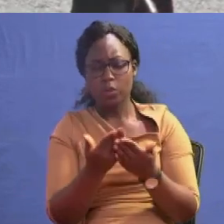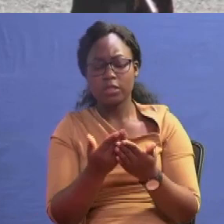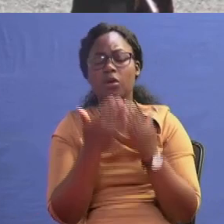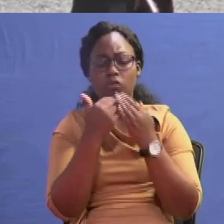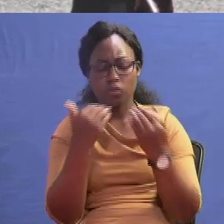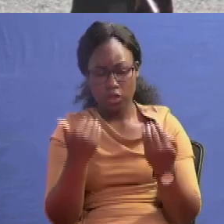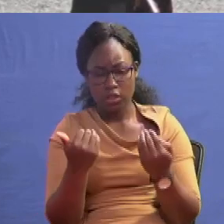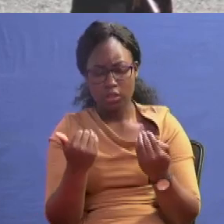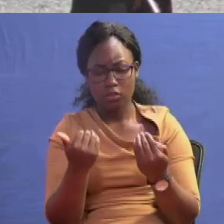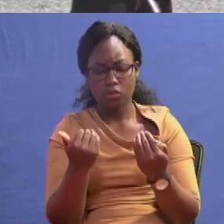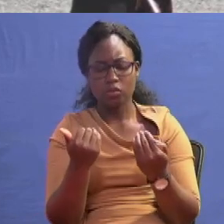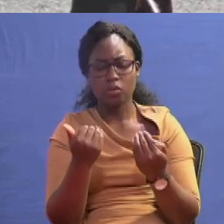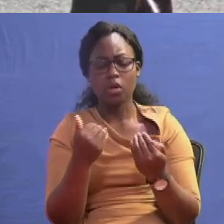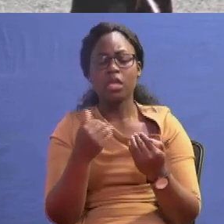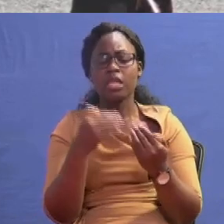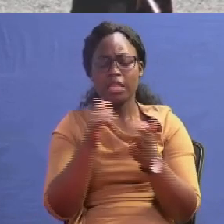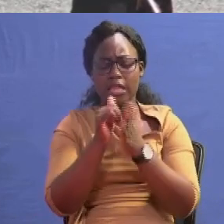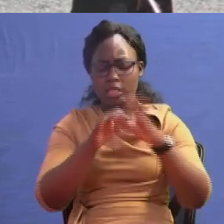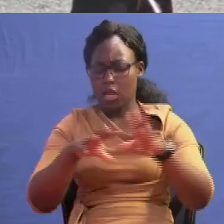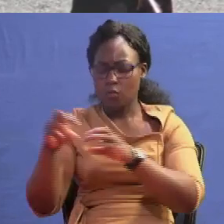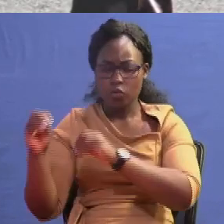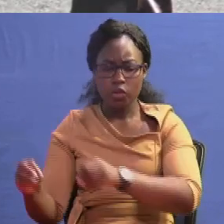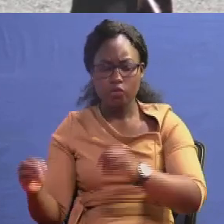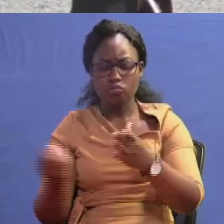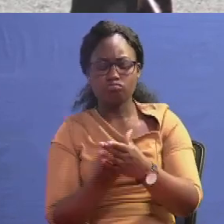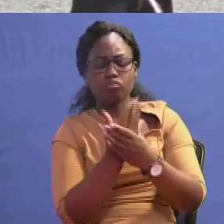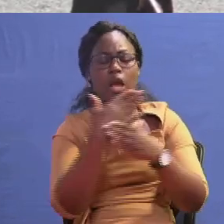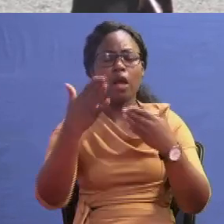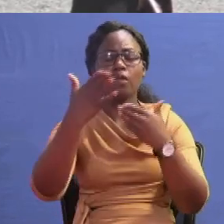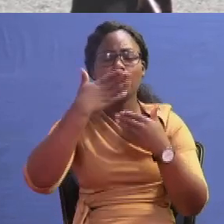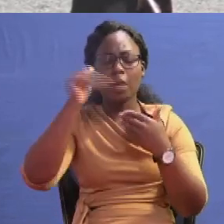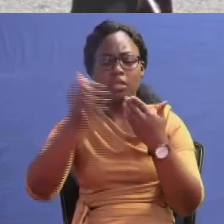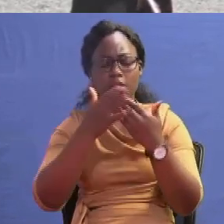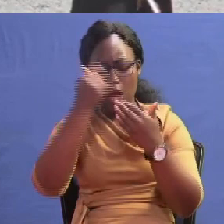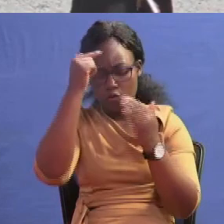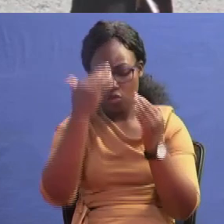mtoto ulizinduliwa ambayo umewekwa ili kuimarisha malezi bora ya watoto